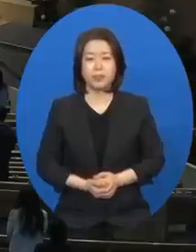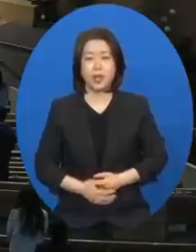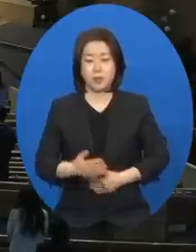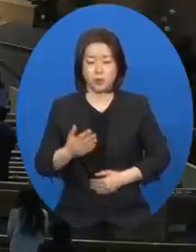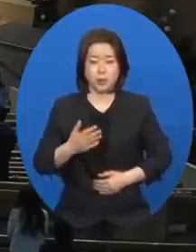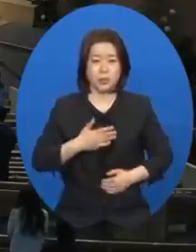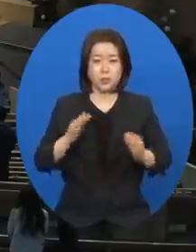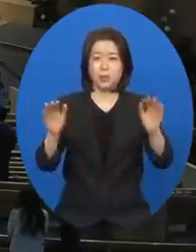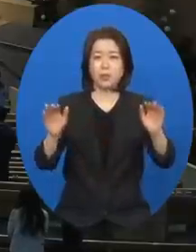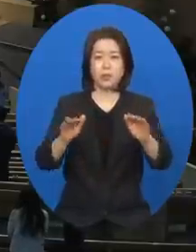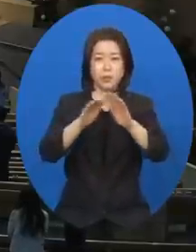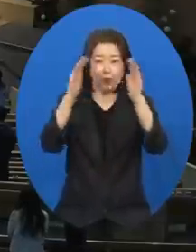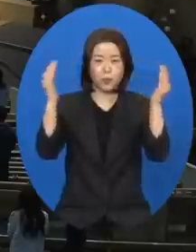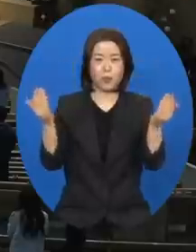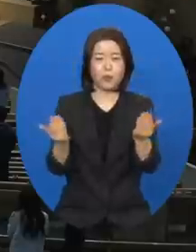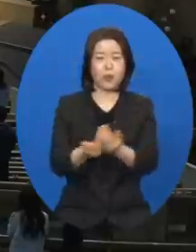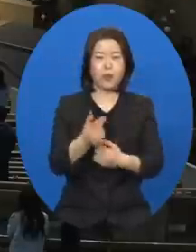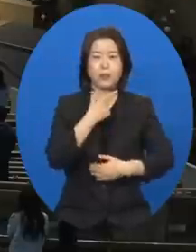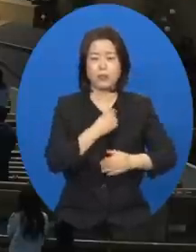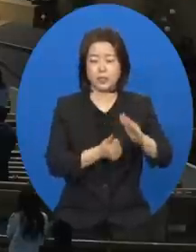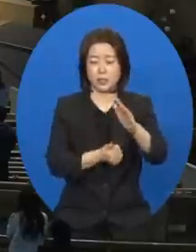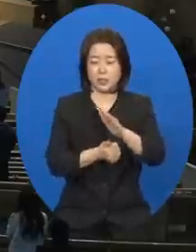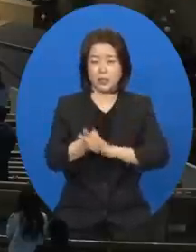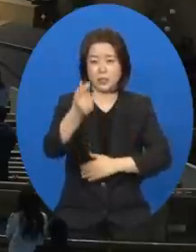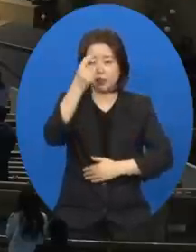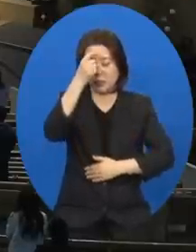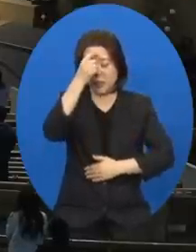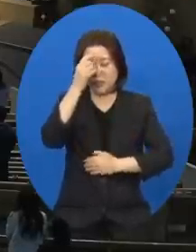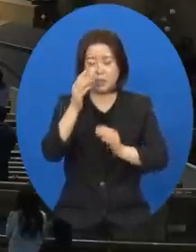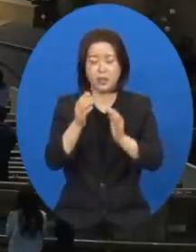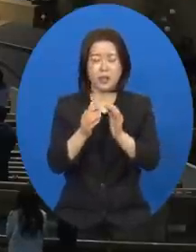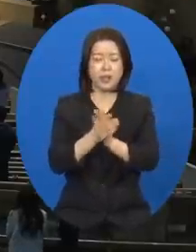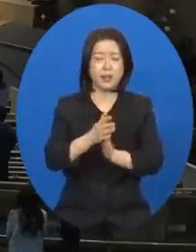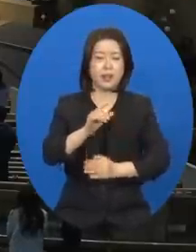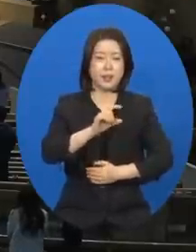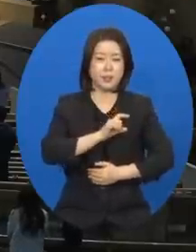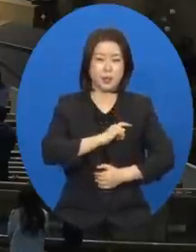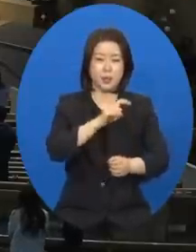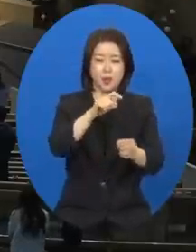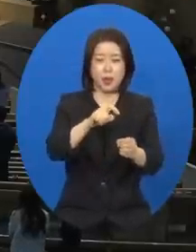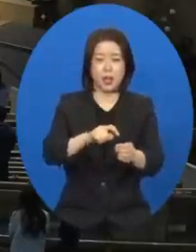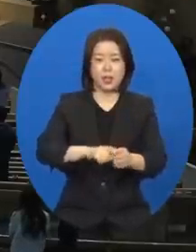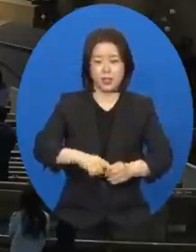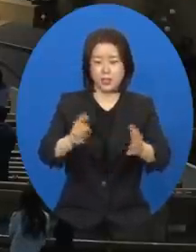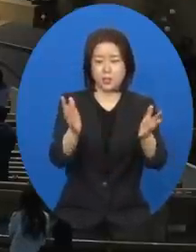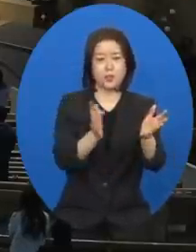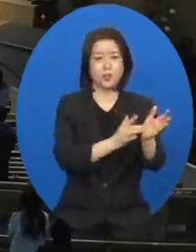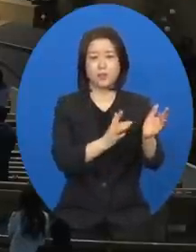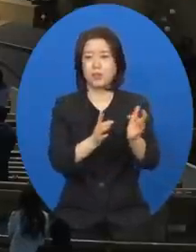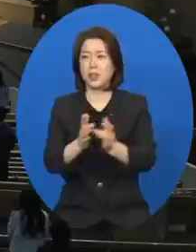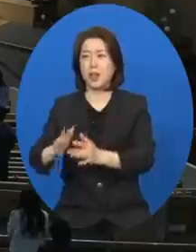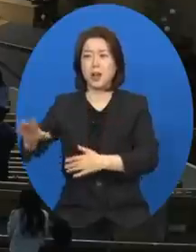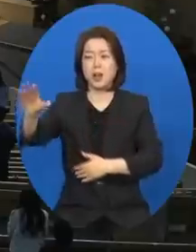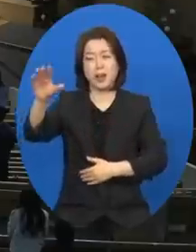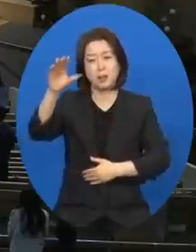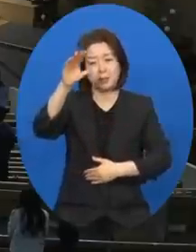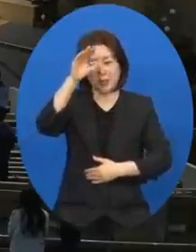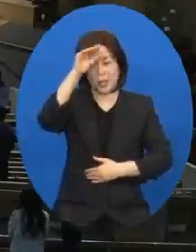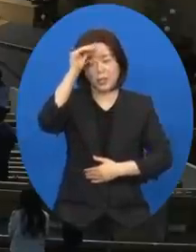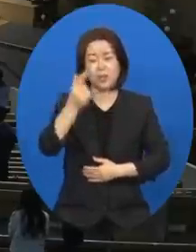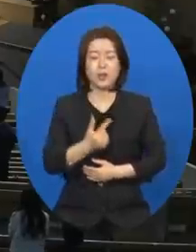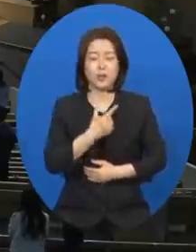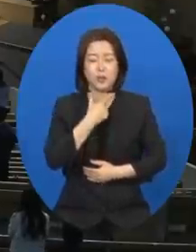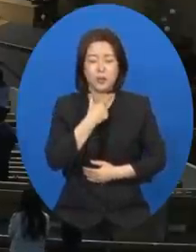내 모든 소원 기도의 제목 예수님